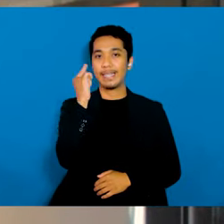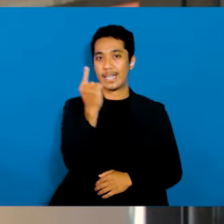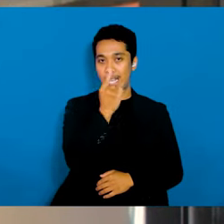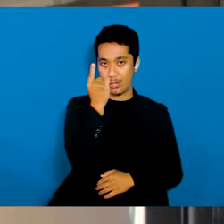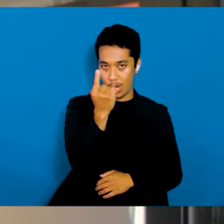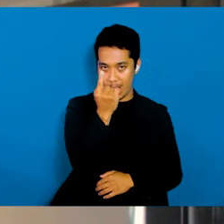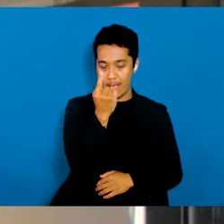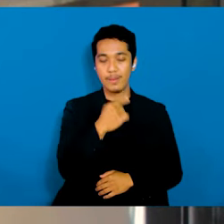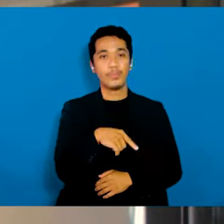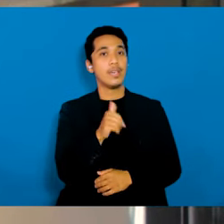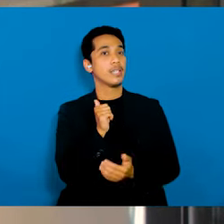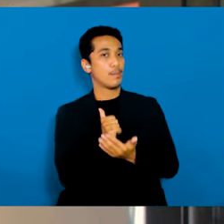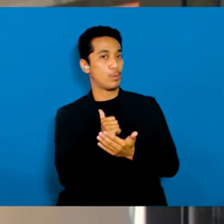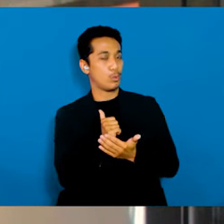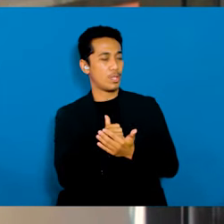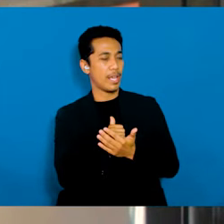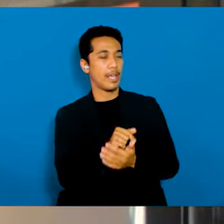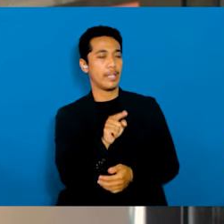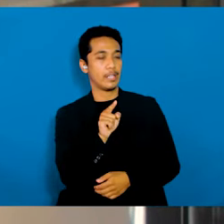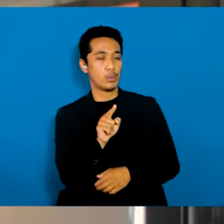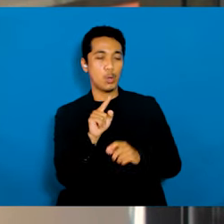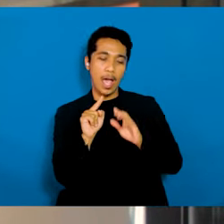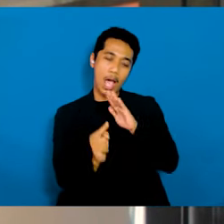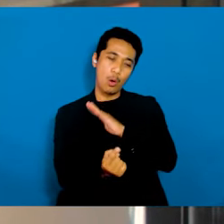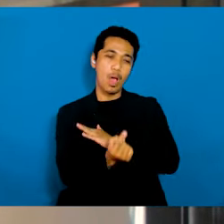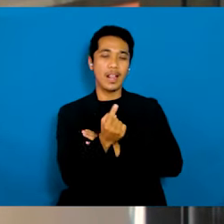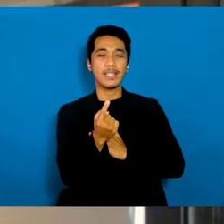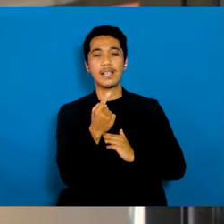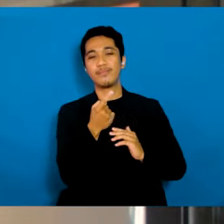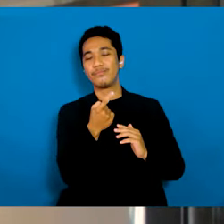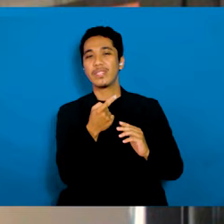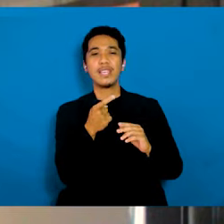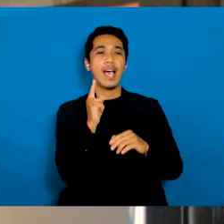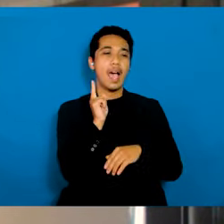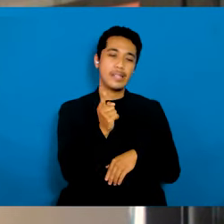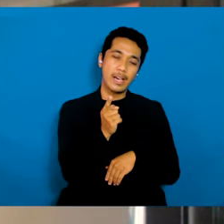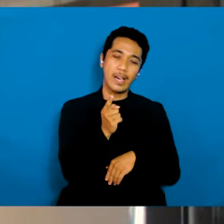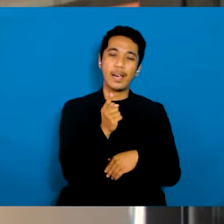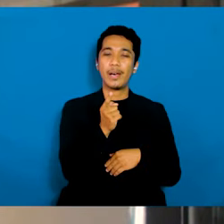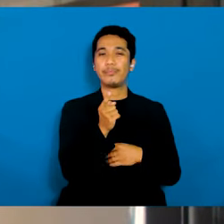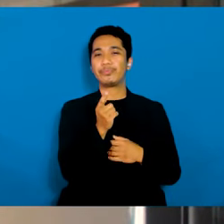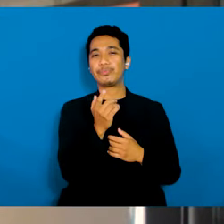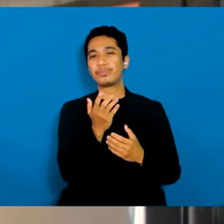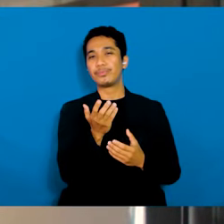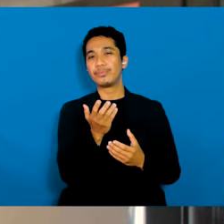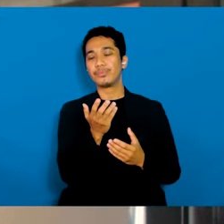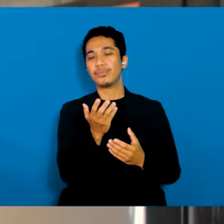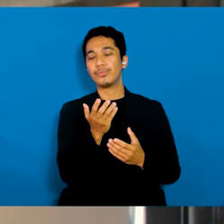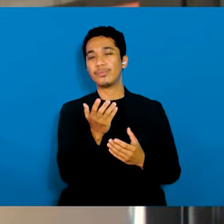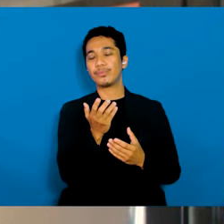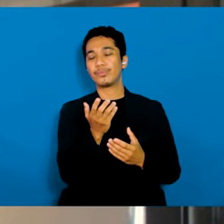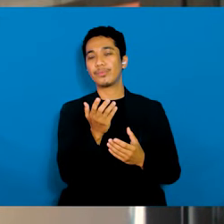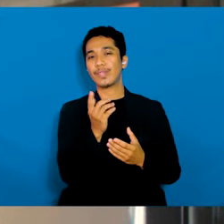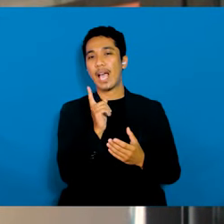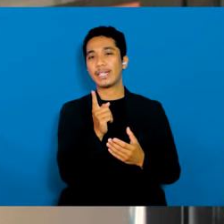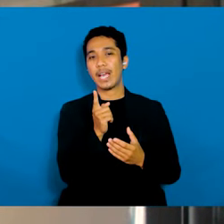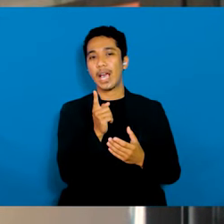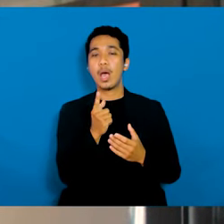Hari Perempuan Internasional. Sebenarnya itu awalnya ada